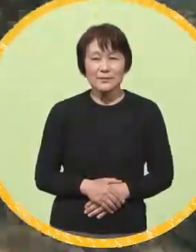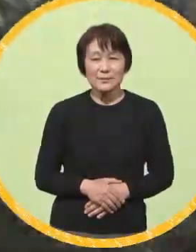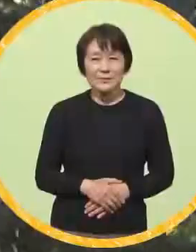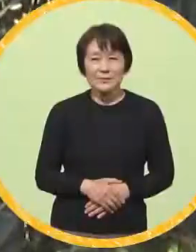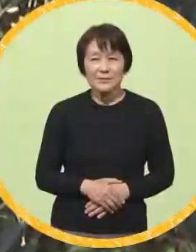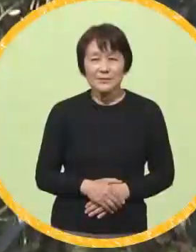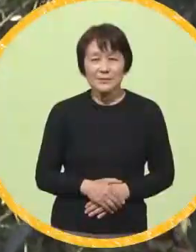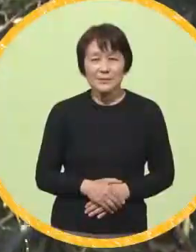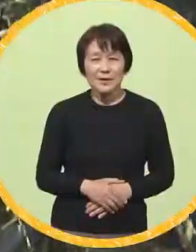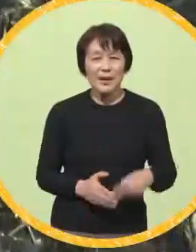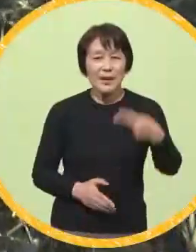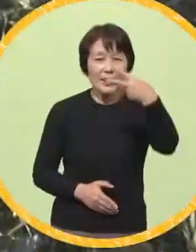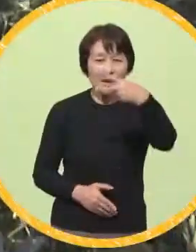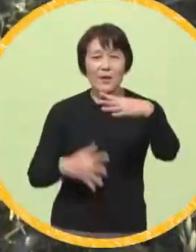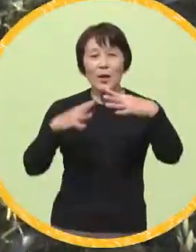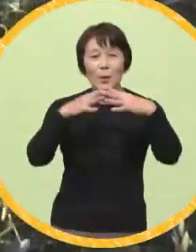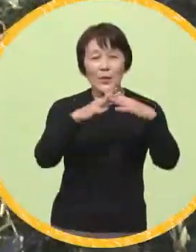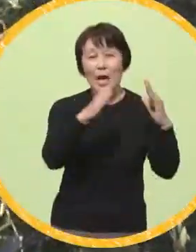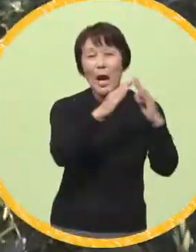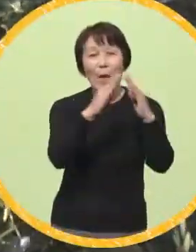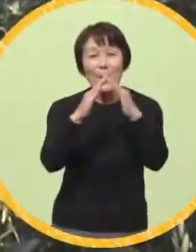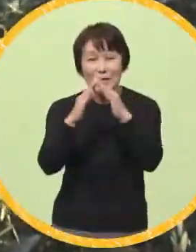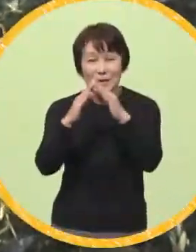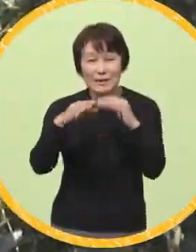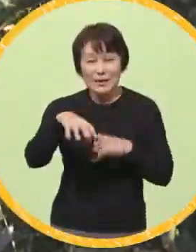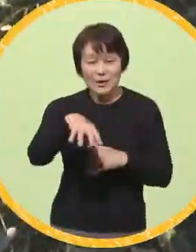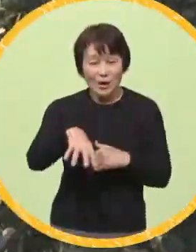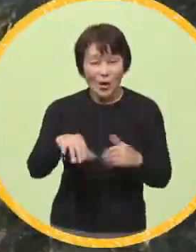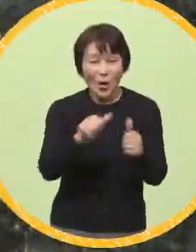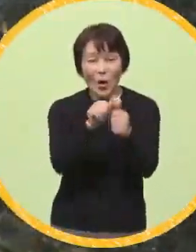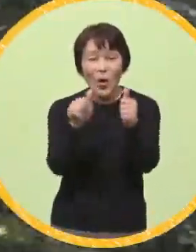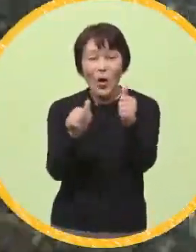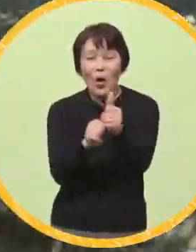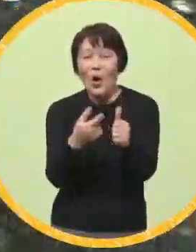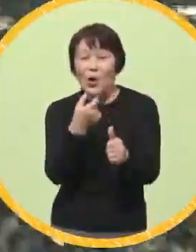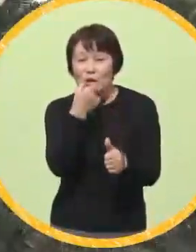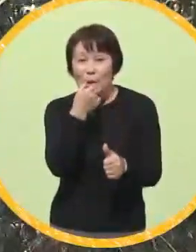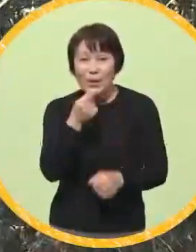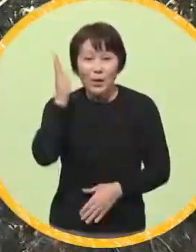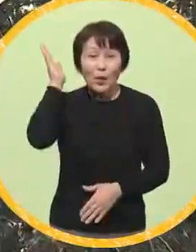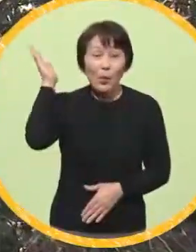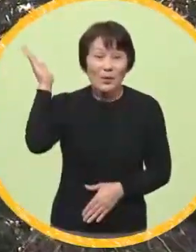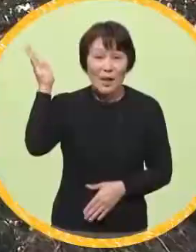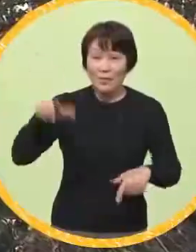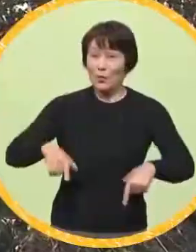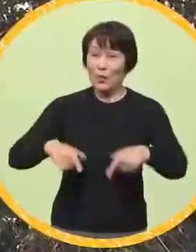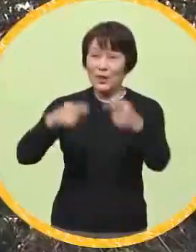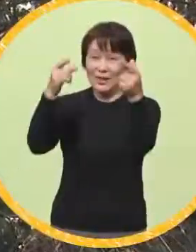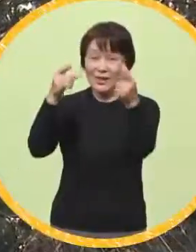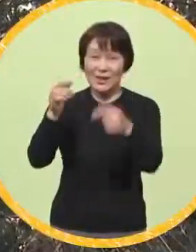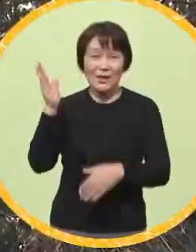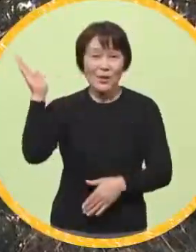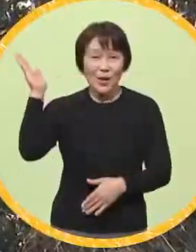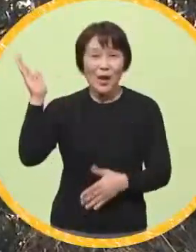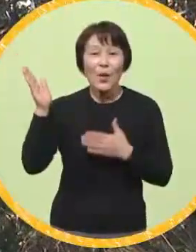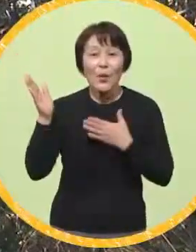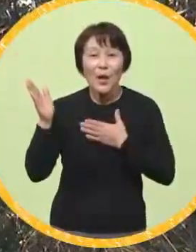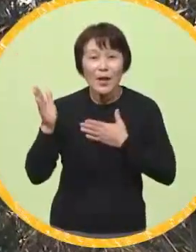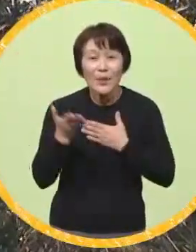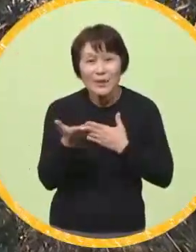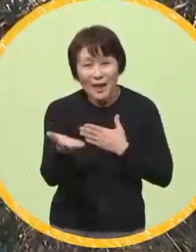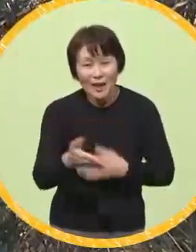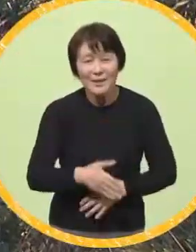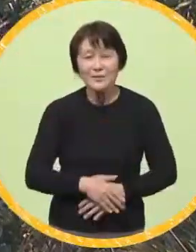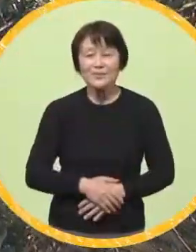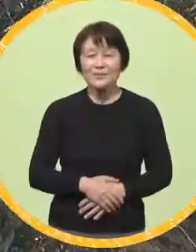さあ、二宮町のおつまみはこの木になるものなんです。田崎さん、宇津さん、分かりますか？ なん